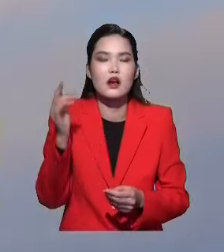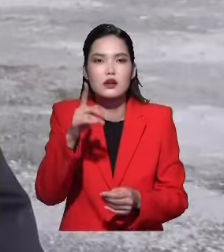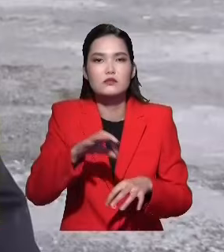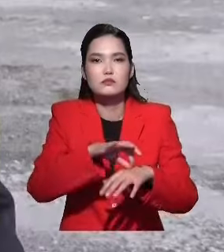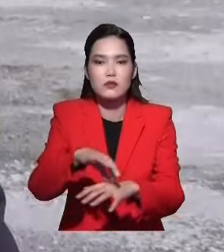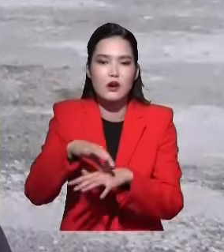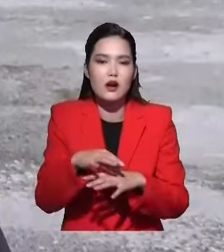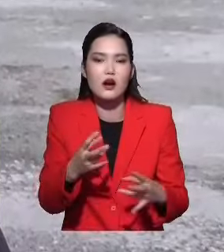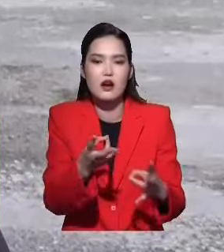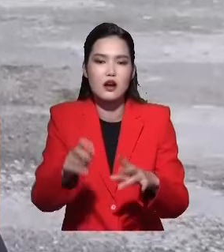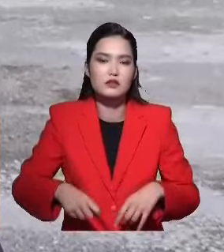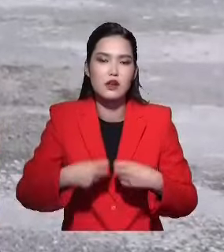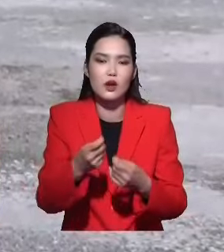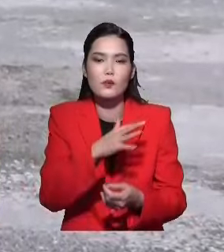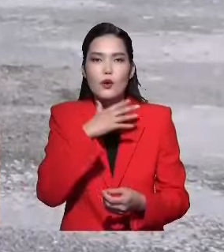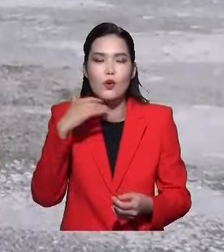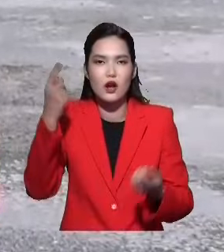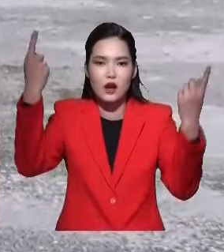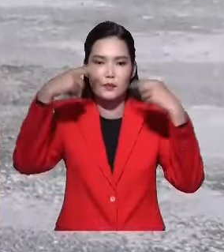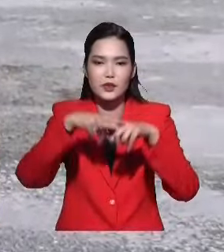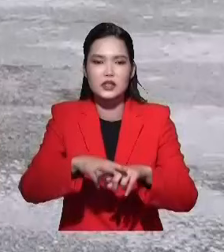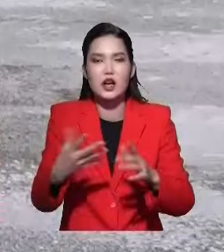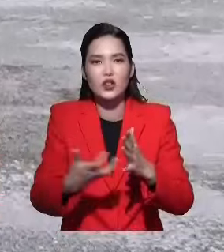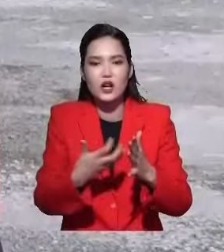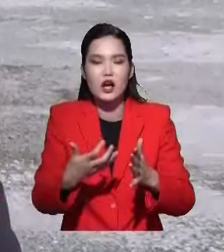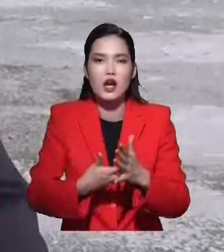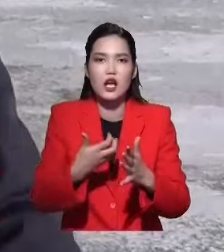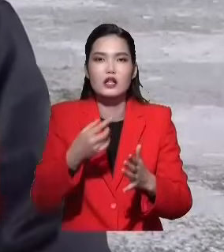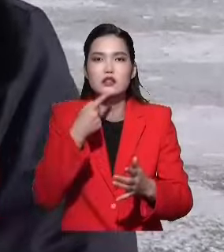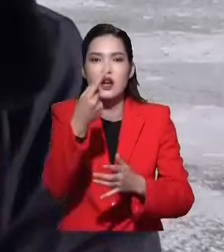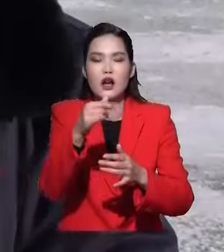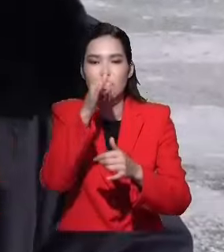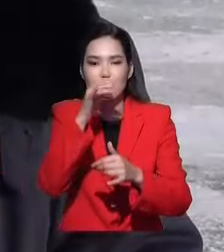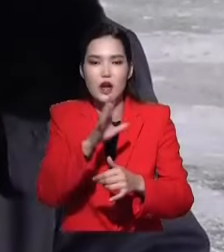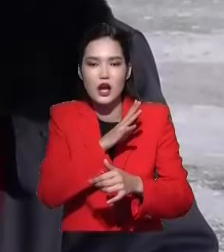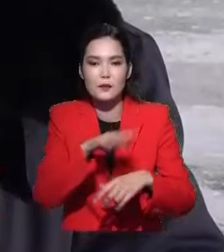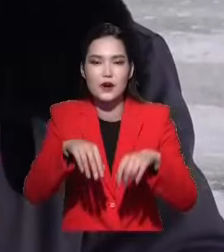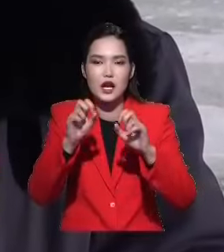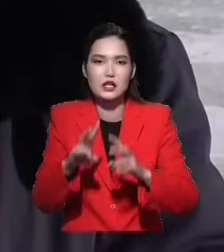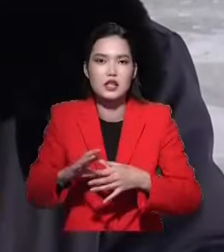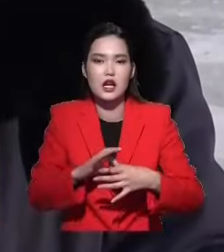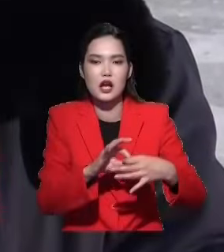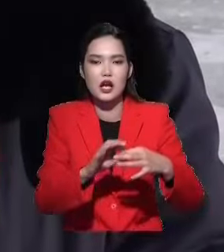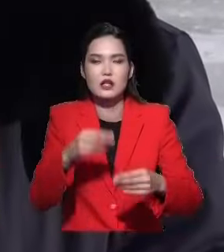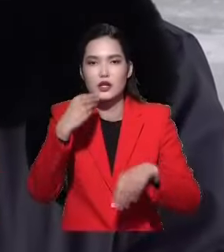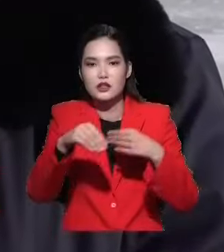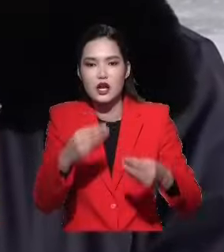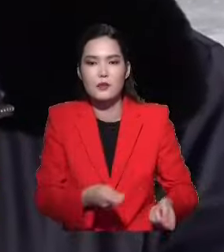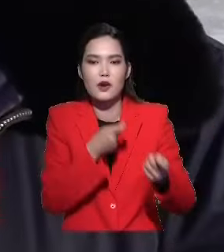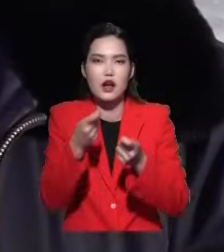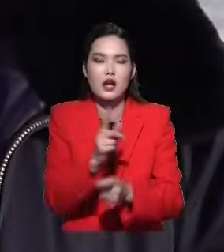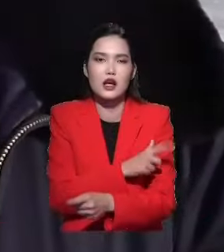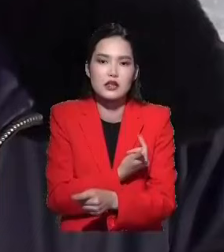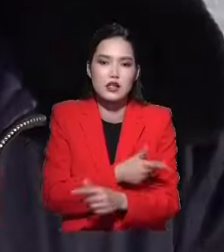тасымалдаған. Тіпті техника жете алмайтын таулы аймақтар бар. Тікұшаққа ұшу қону алаңы қажет емес. Адамдарды алып кету үшін және